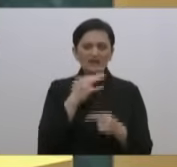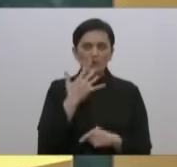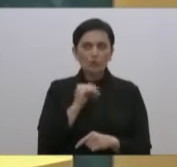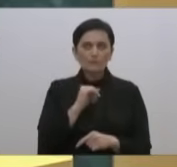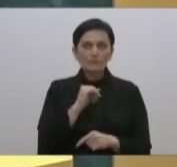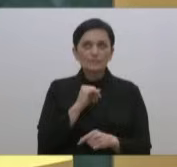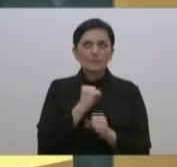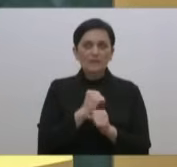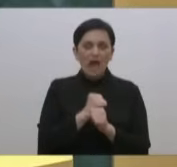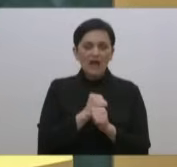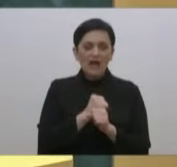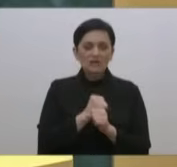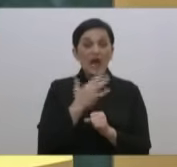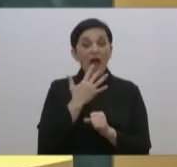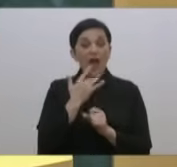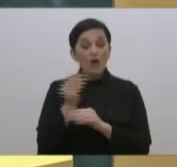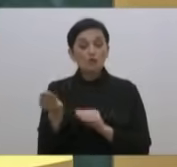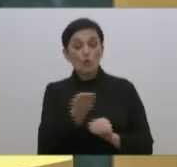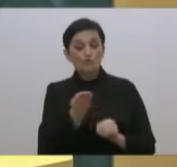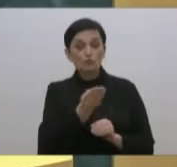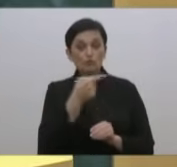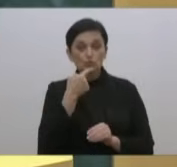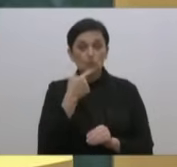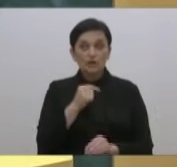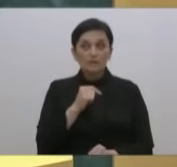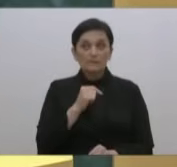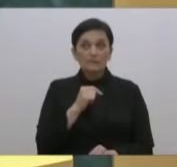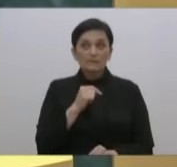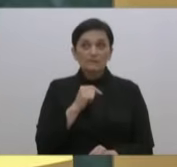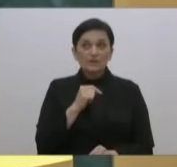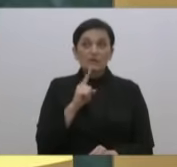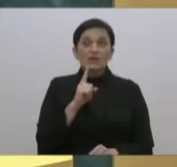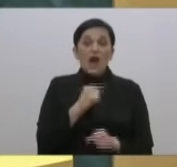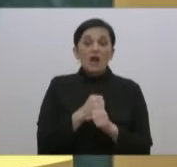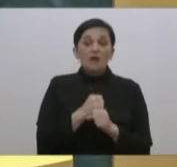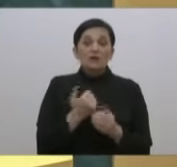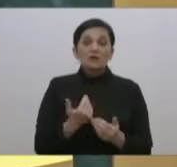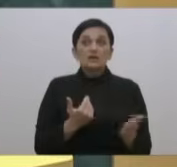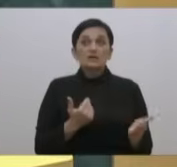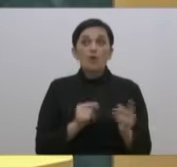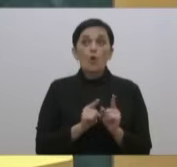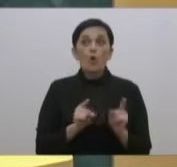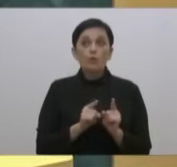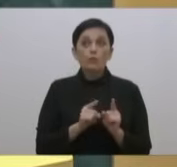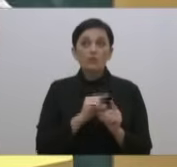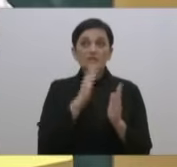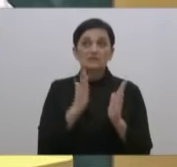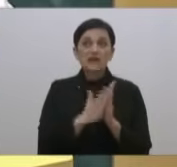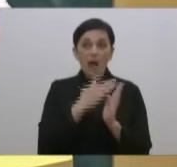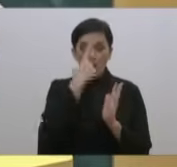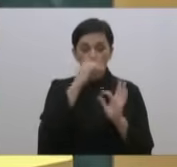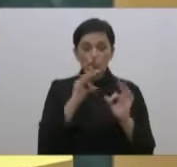ანტიერონულს აკეთებ და ეროვნულად ასაღებ. და რა ქნა ეხლა? ოპოზიციამ საერთო მესიჯ